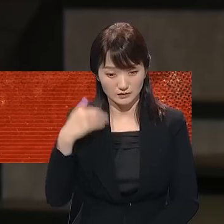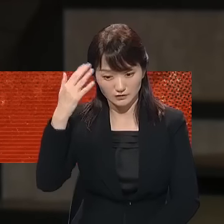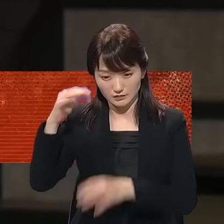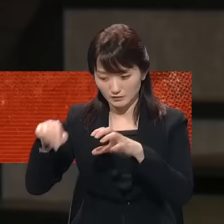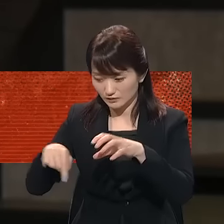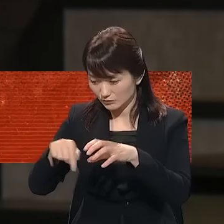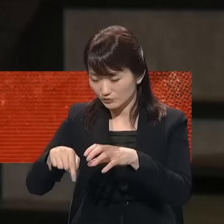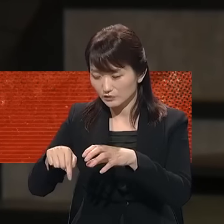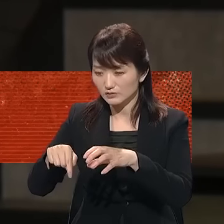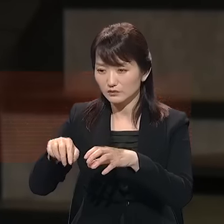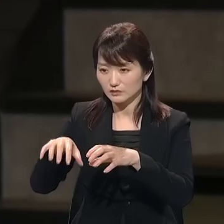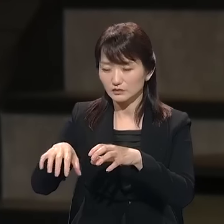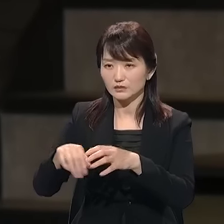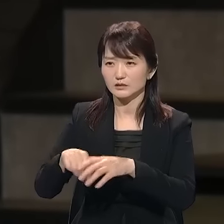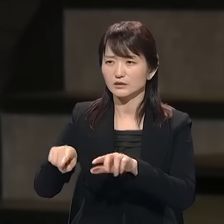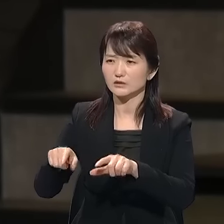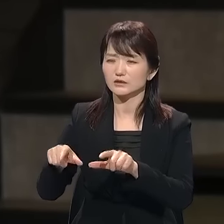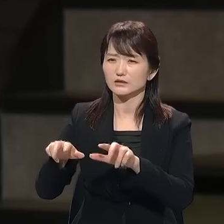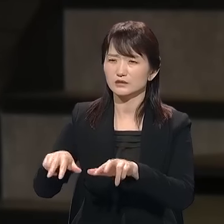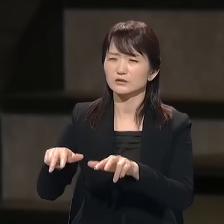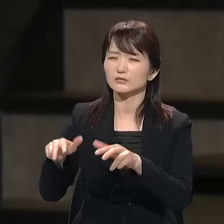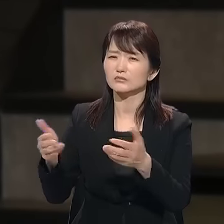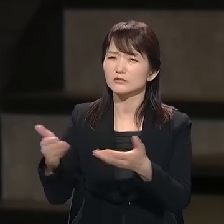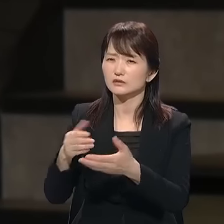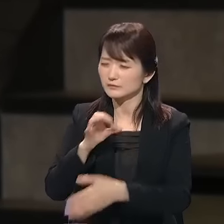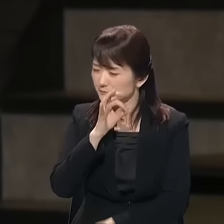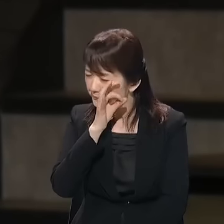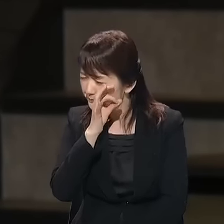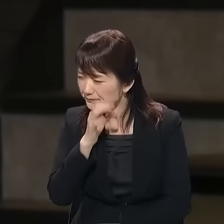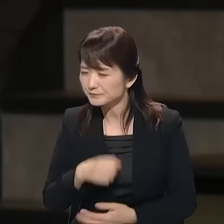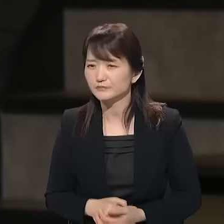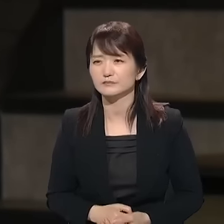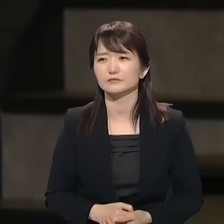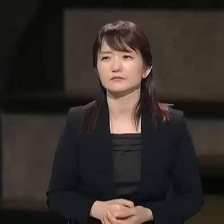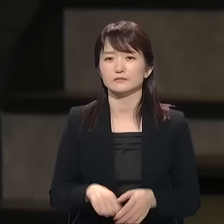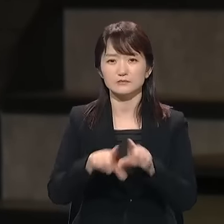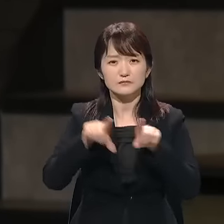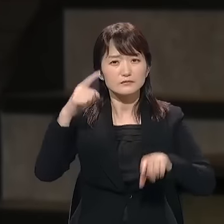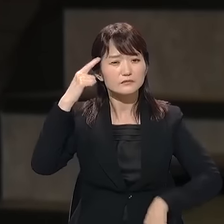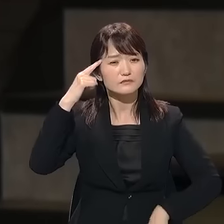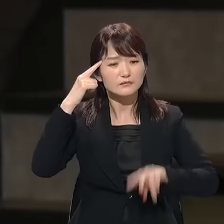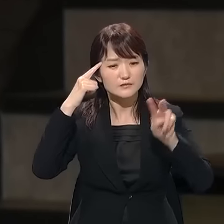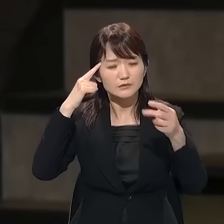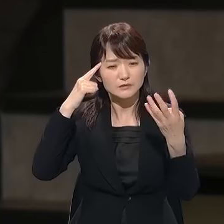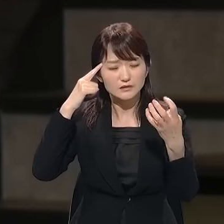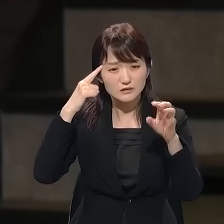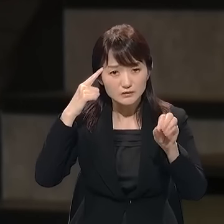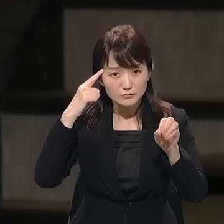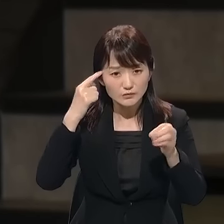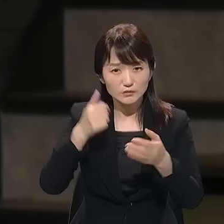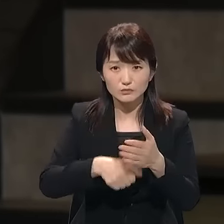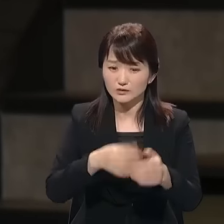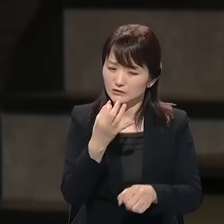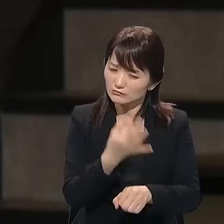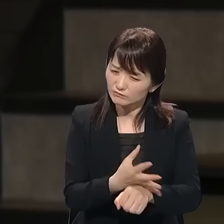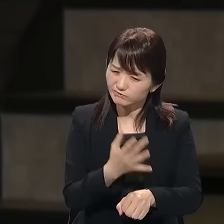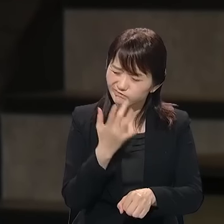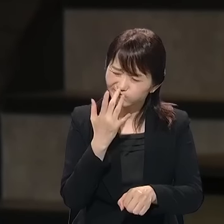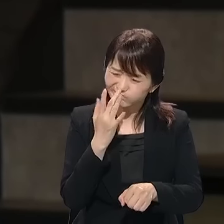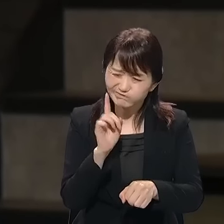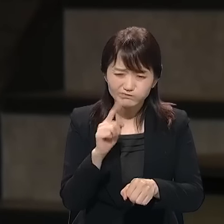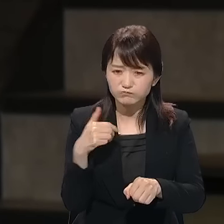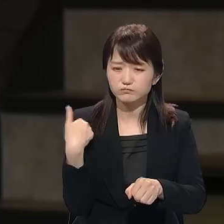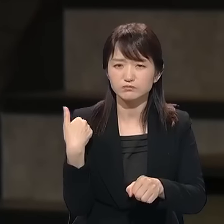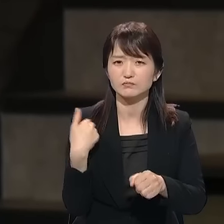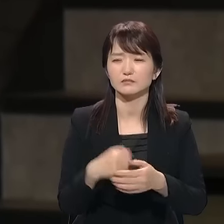일은 정말 좀 부끄럽다는 생각이 들고요. 상식적으로도 240만 원어치를 학생 둘이 가서 화장품을 산다는 게 이해가 되지 않고, 그것도